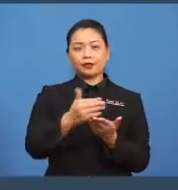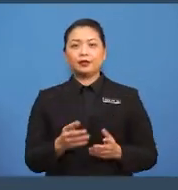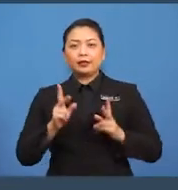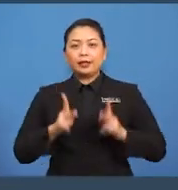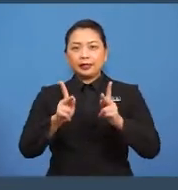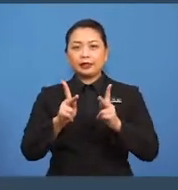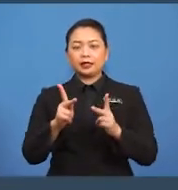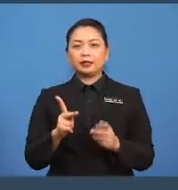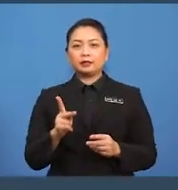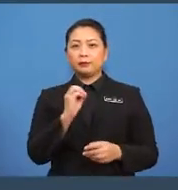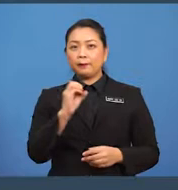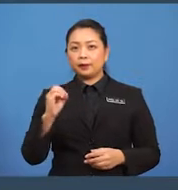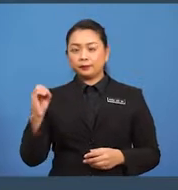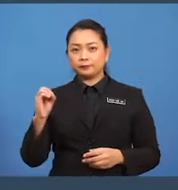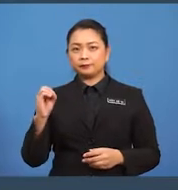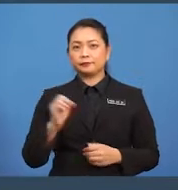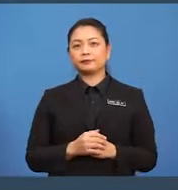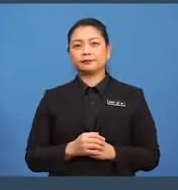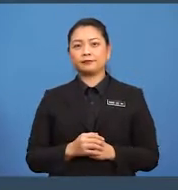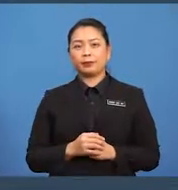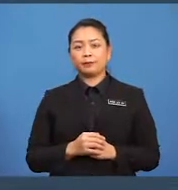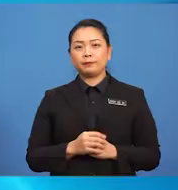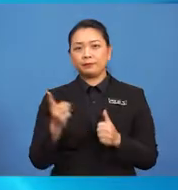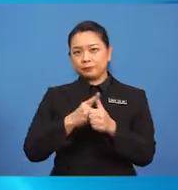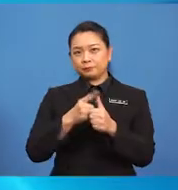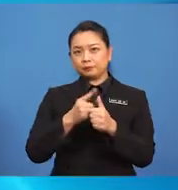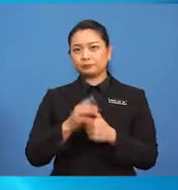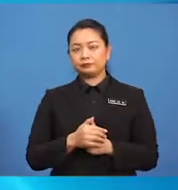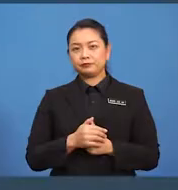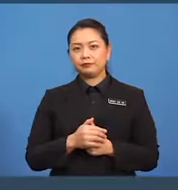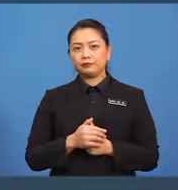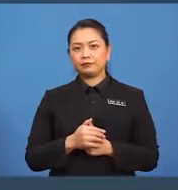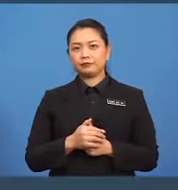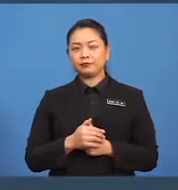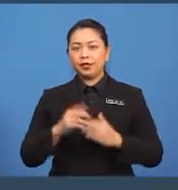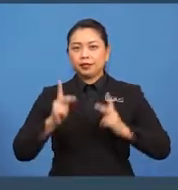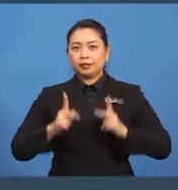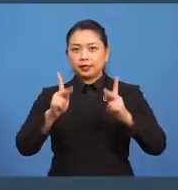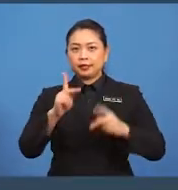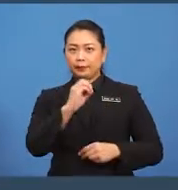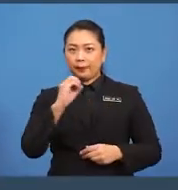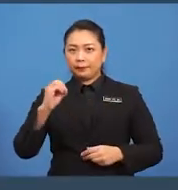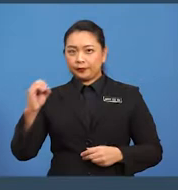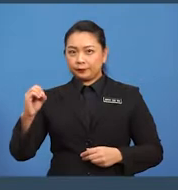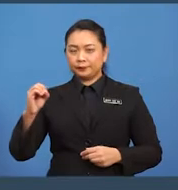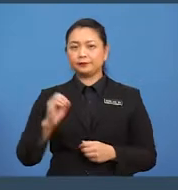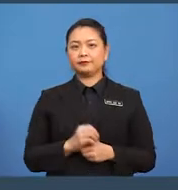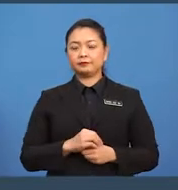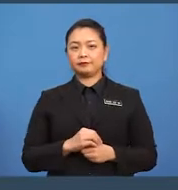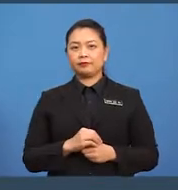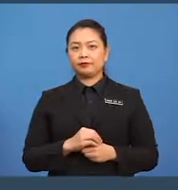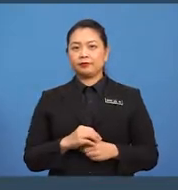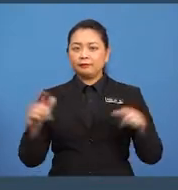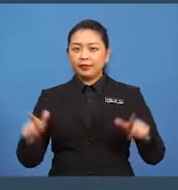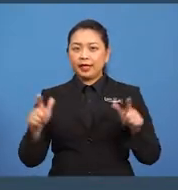sort yang pertama ialah bubble sort. Mari kita lihat kaedah bubble sort ini